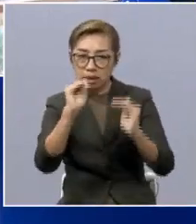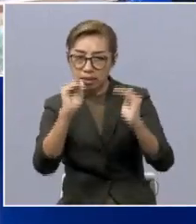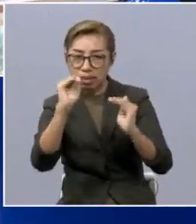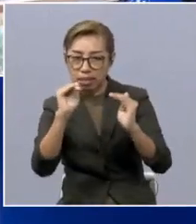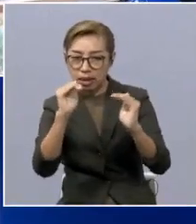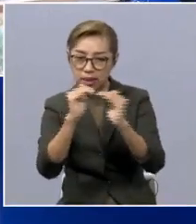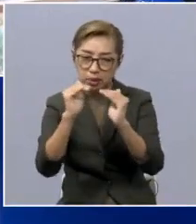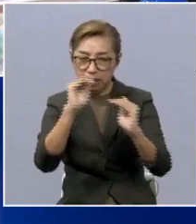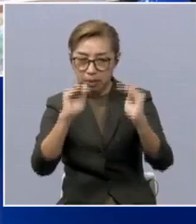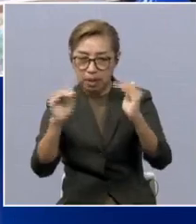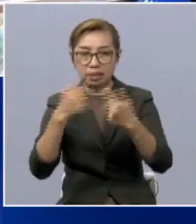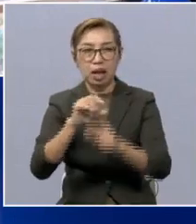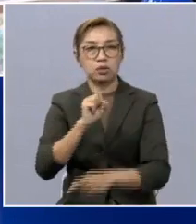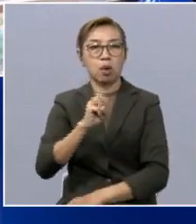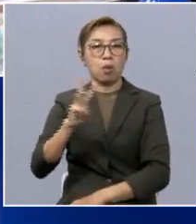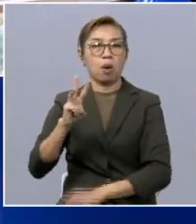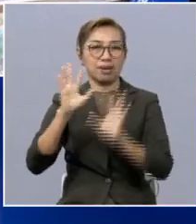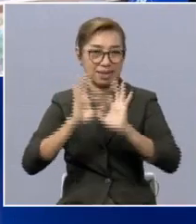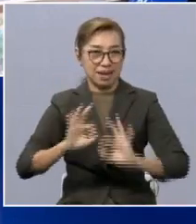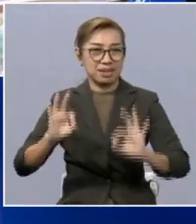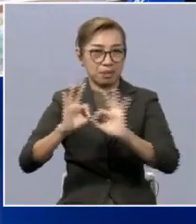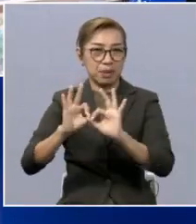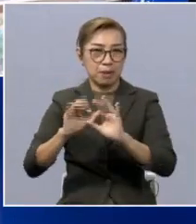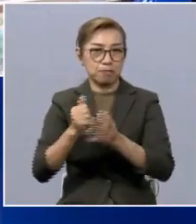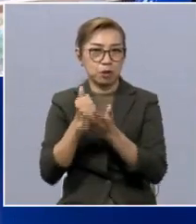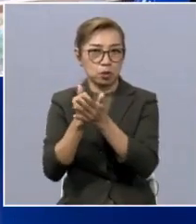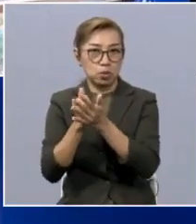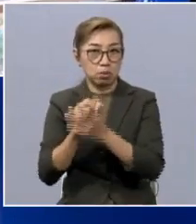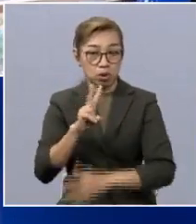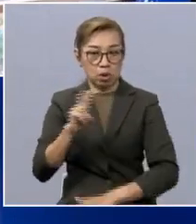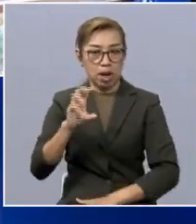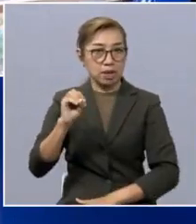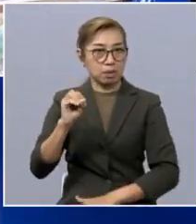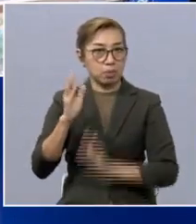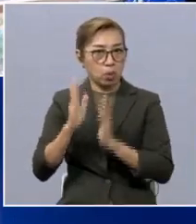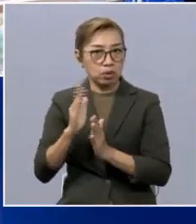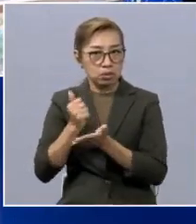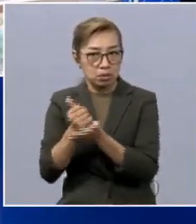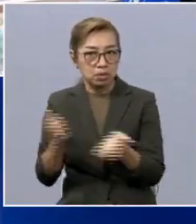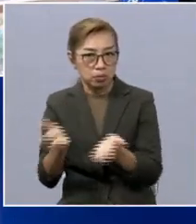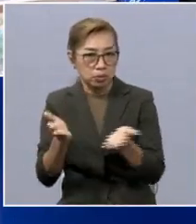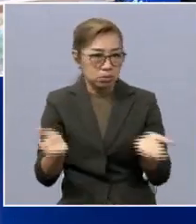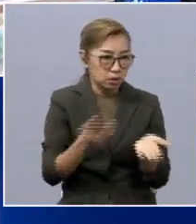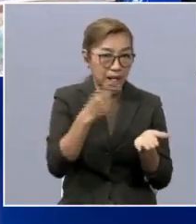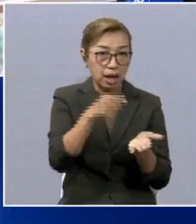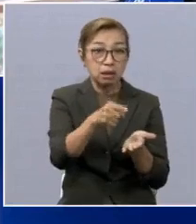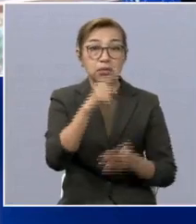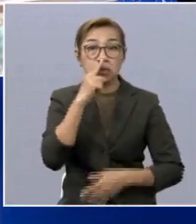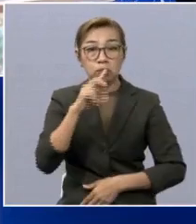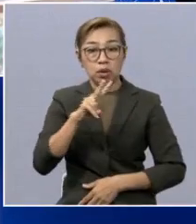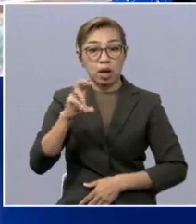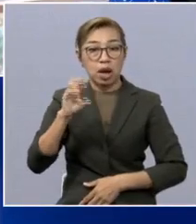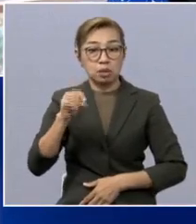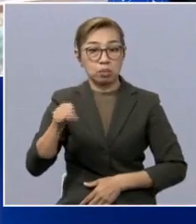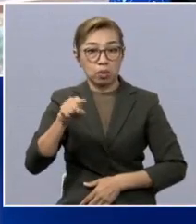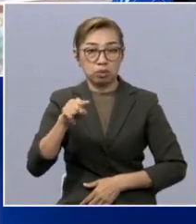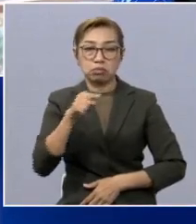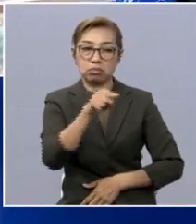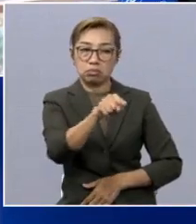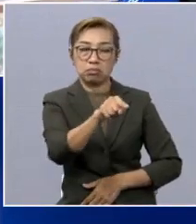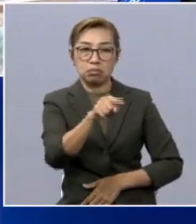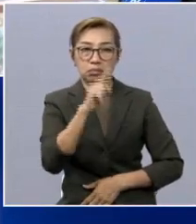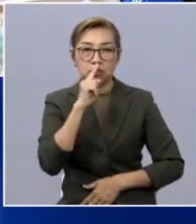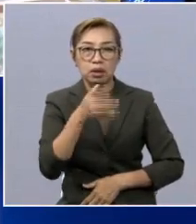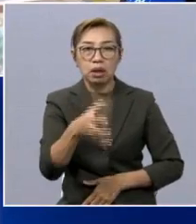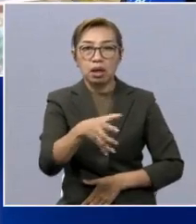เสียงนะฮะหากเพื่อไทยได้ไม่เกิน250คุณอุ๊งอิ๊งไม่ได้เป็นนายกแน่สว.เนี่ยไม่เคยมองว่าเพื่อ